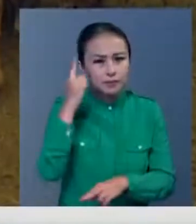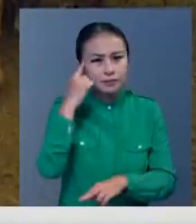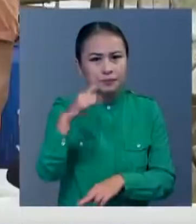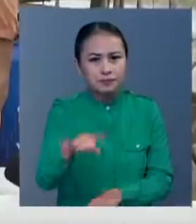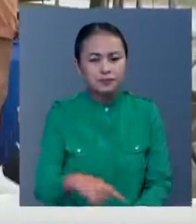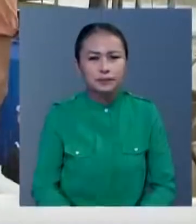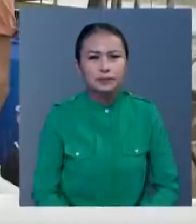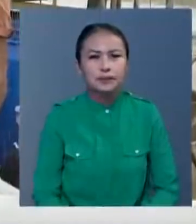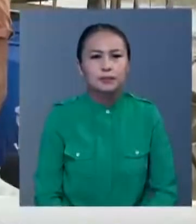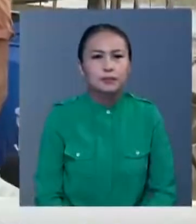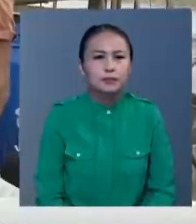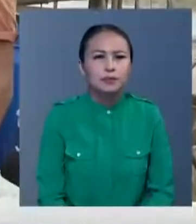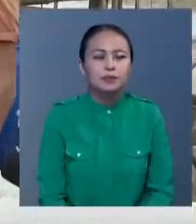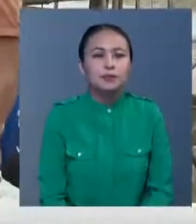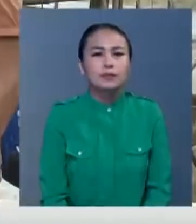тауыпты.